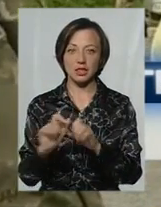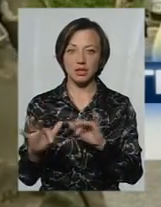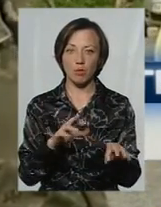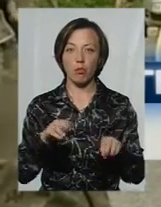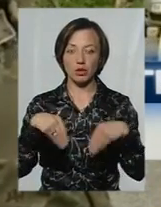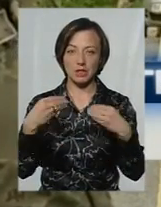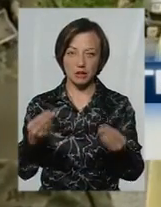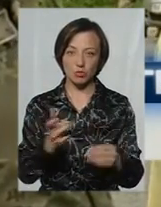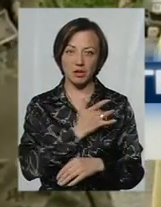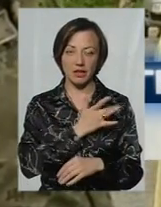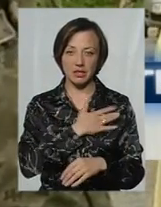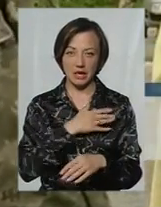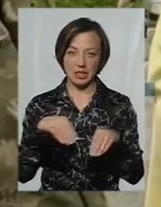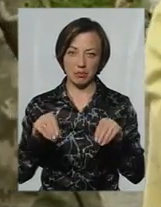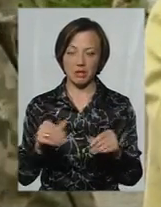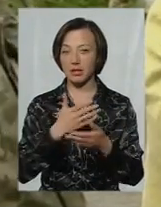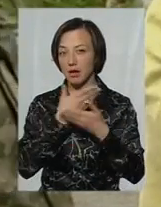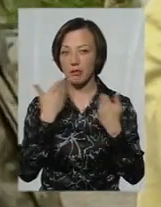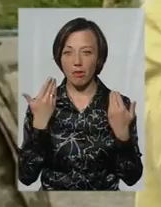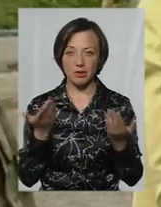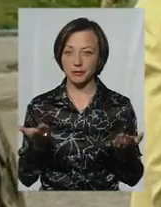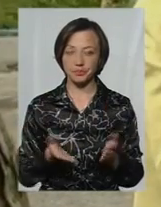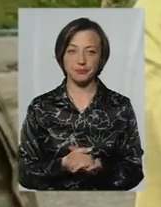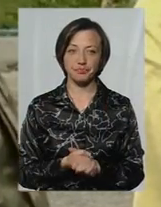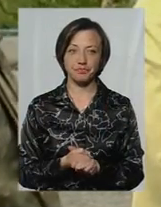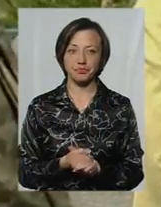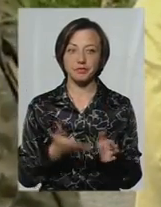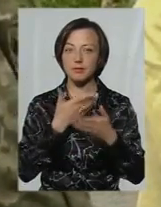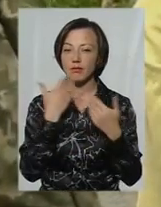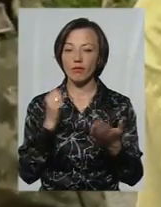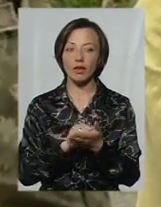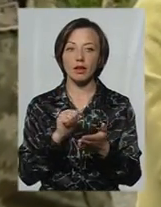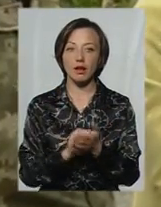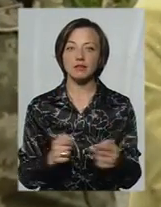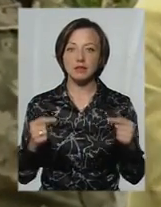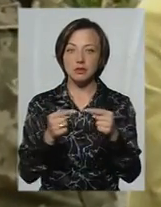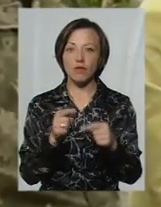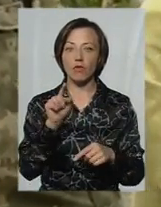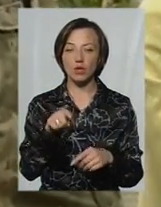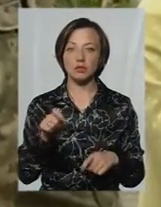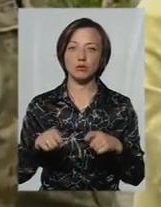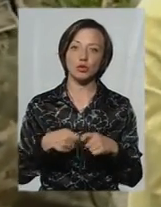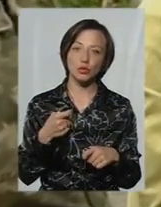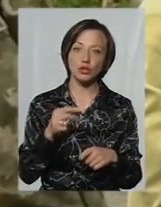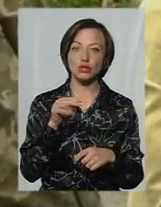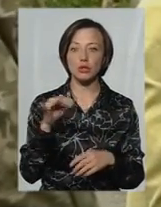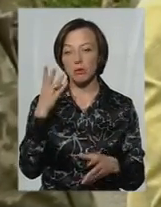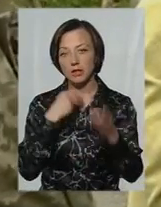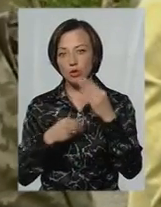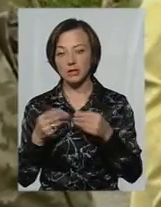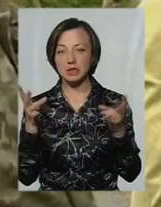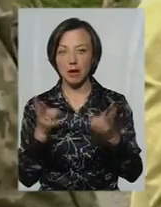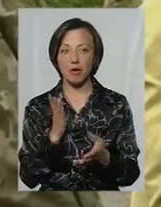по наданню і приватизації. Немає, тобто, немає документів, щоб визначити, що вони з порушеннями, чи вони підроблені,